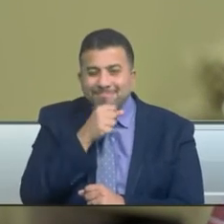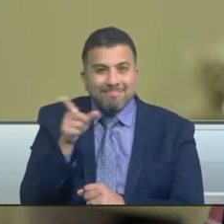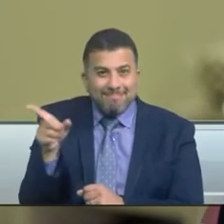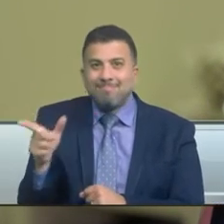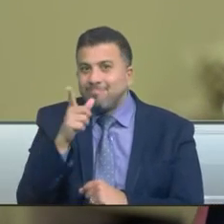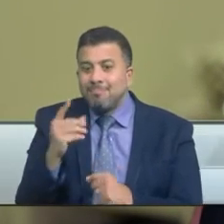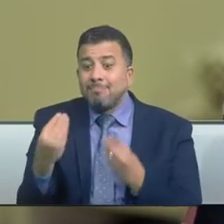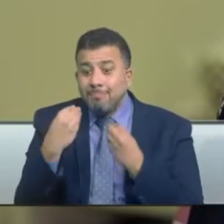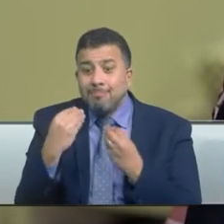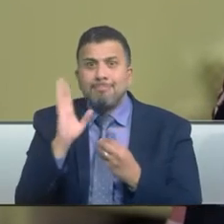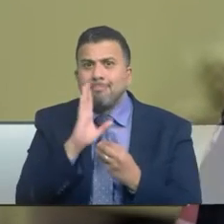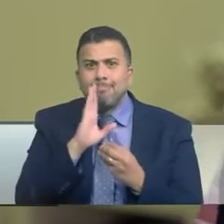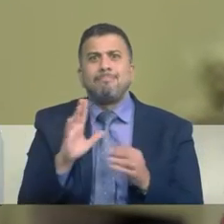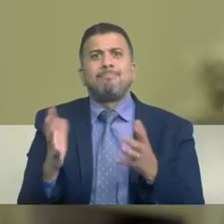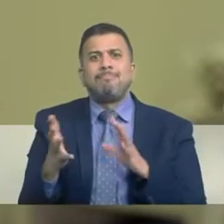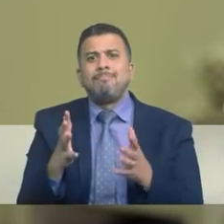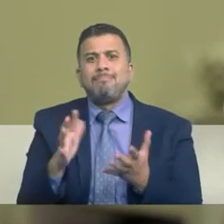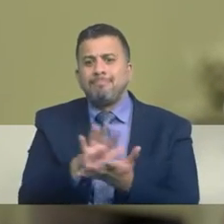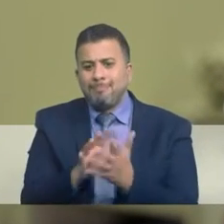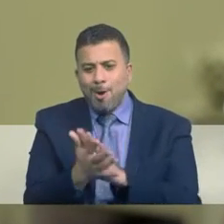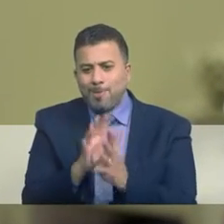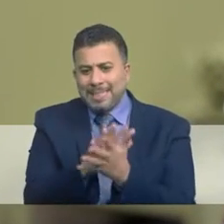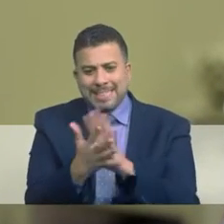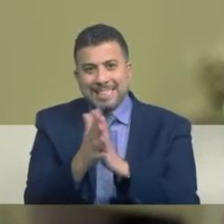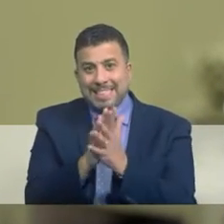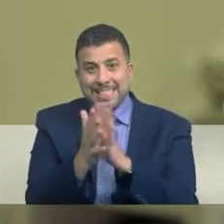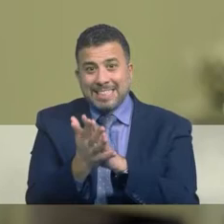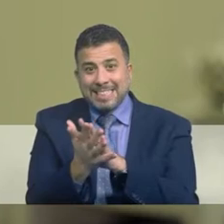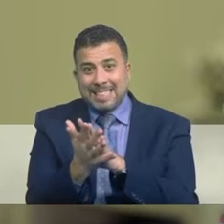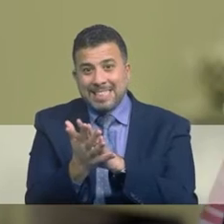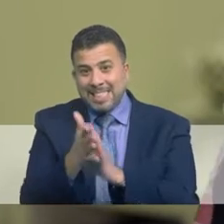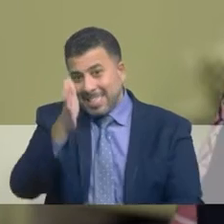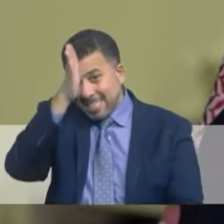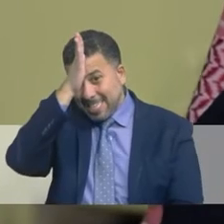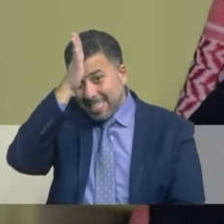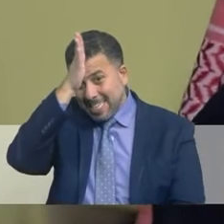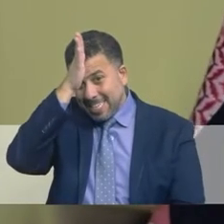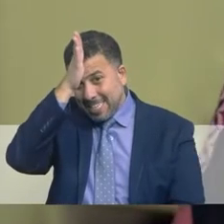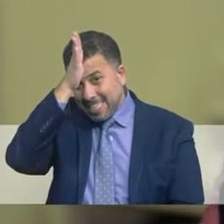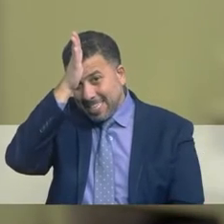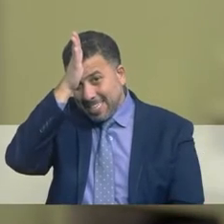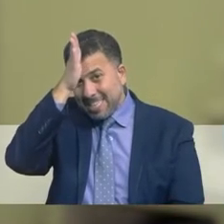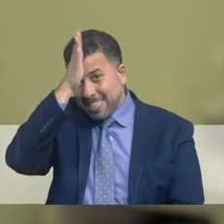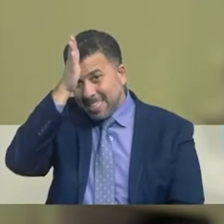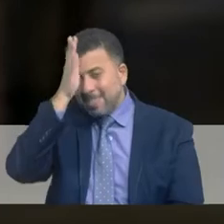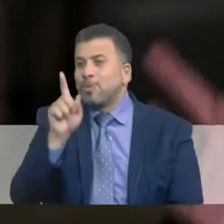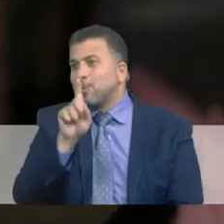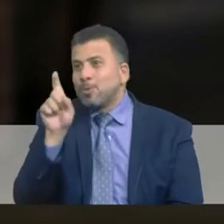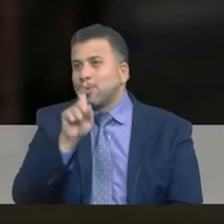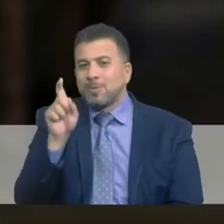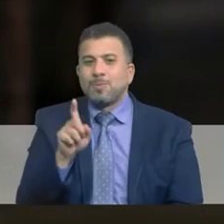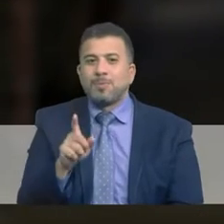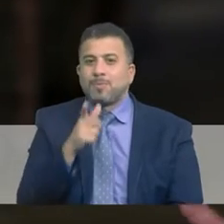خبرتني كيف أصنع، كيف يعني يصنع خبز العروق اللي هو عراقي، فحبيت أسألها.